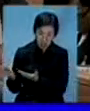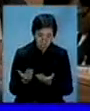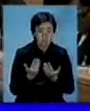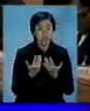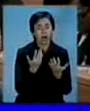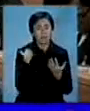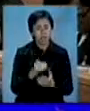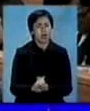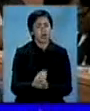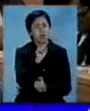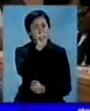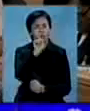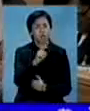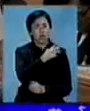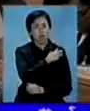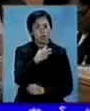าก็บอกว่าเอ้นี่มัน